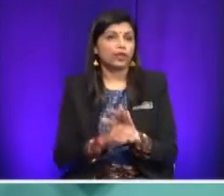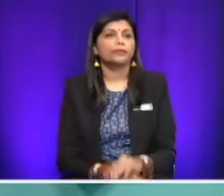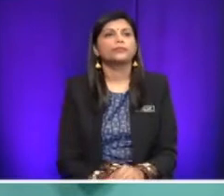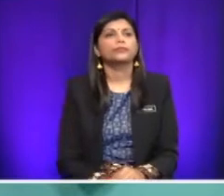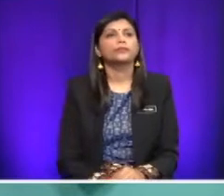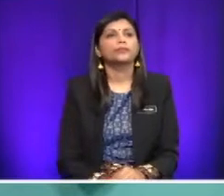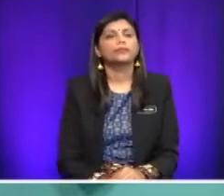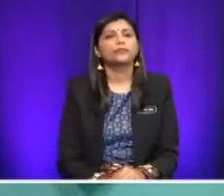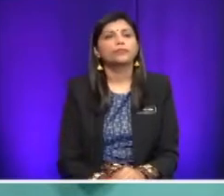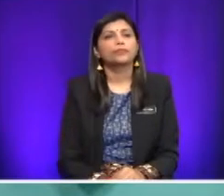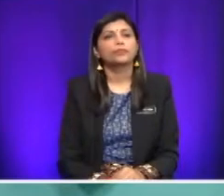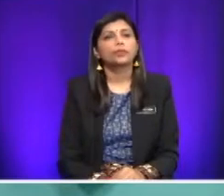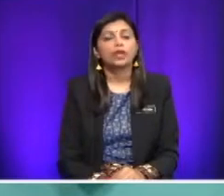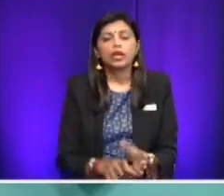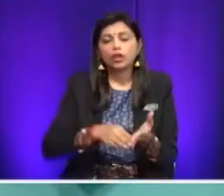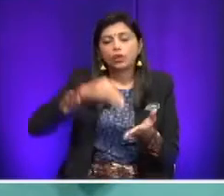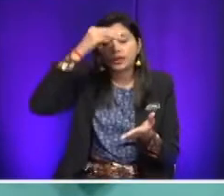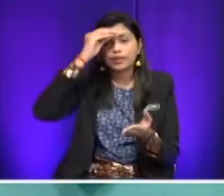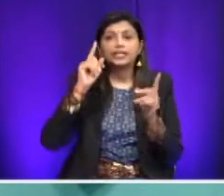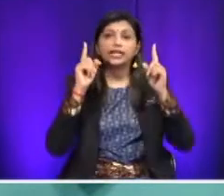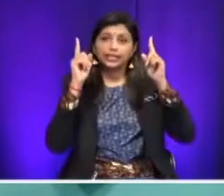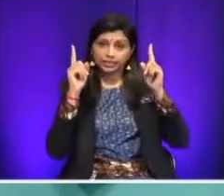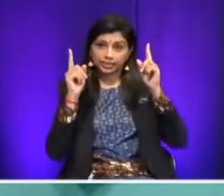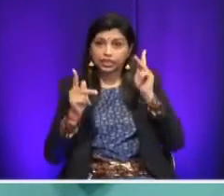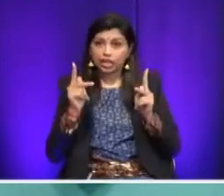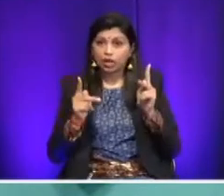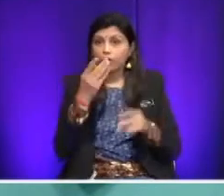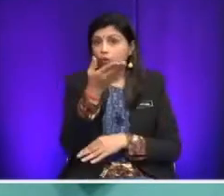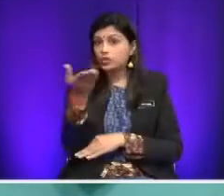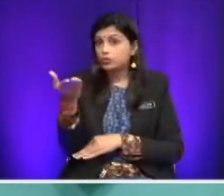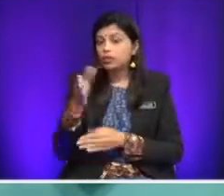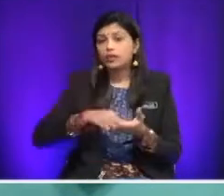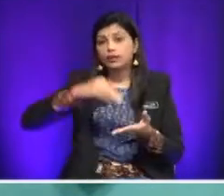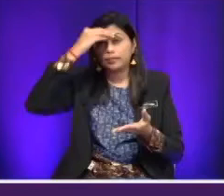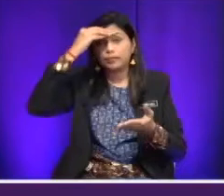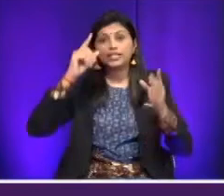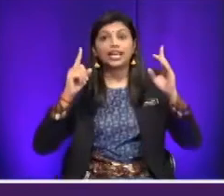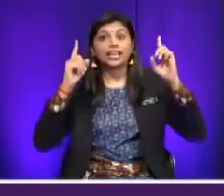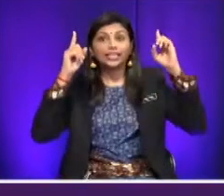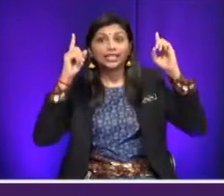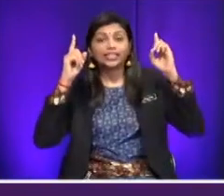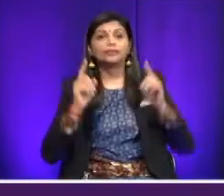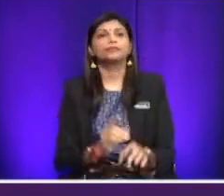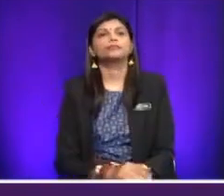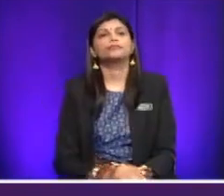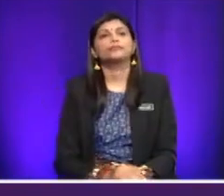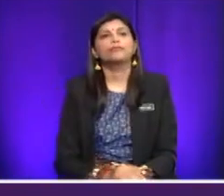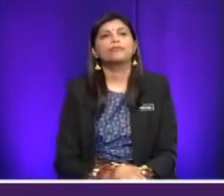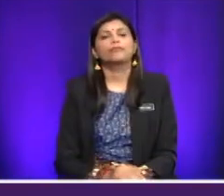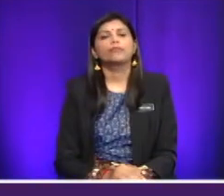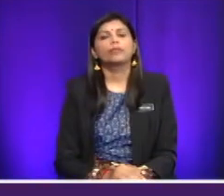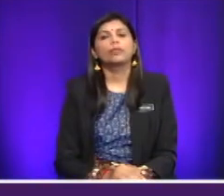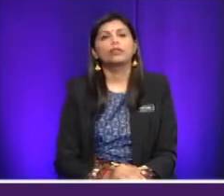ataupun mereka bentuknya nasib tahu perlu tahu tentang Apotek kejadian oke satu adalah mengetahui dan meneliti konsep rekabentuk perabot